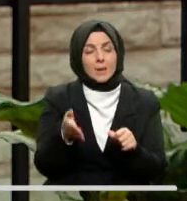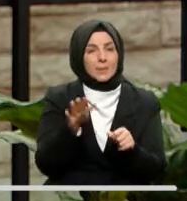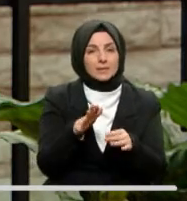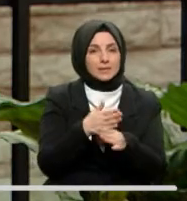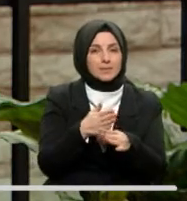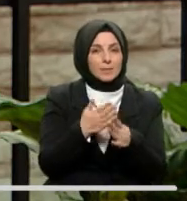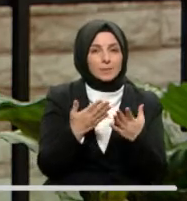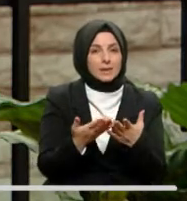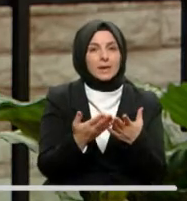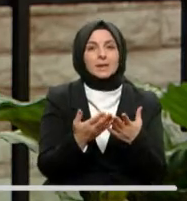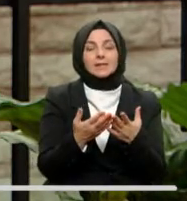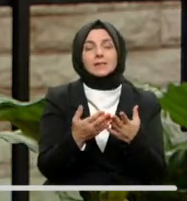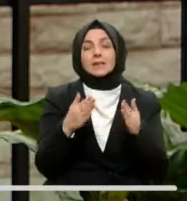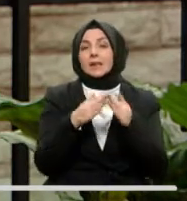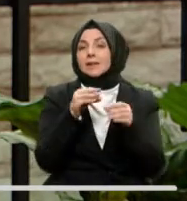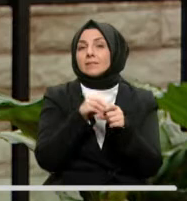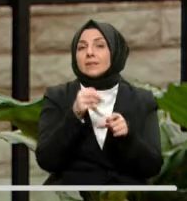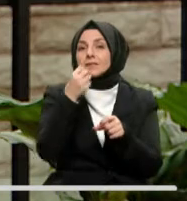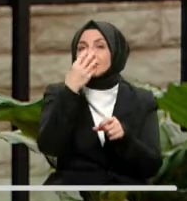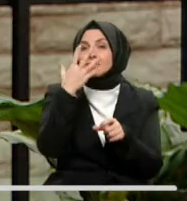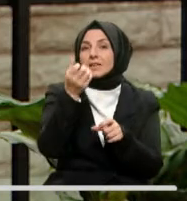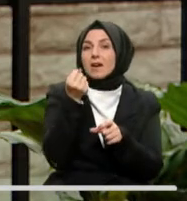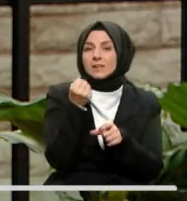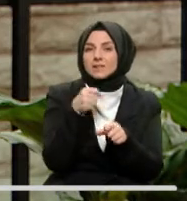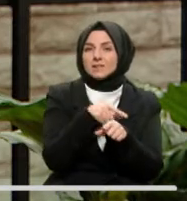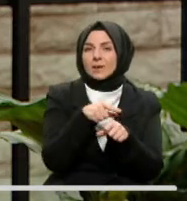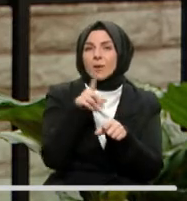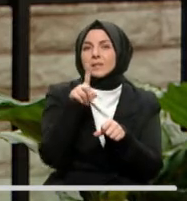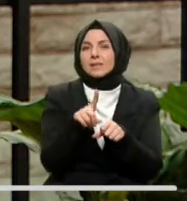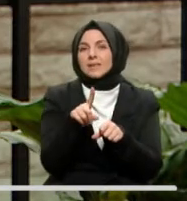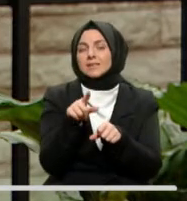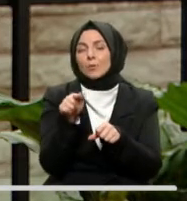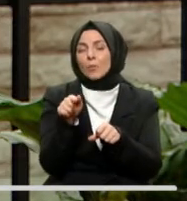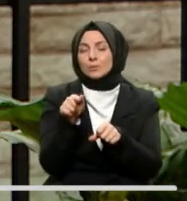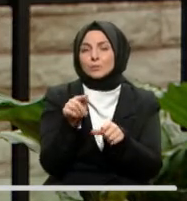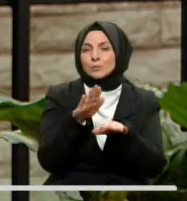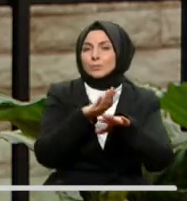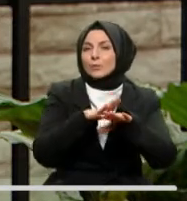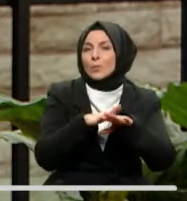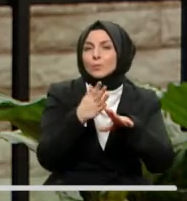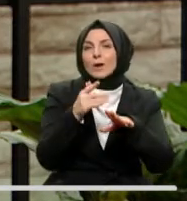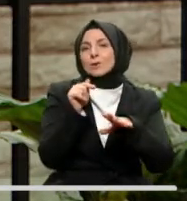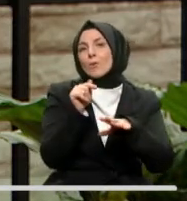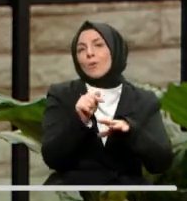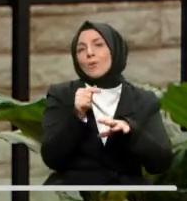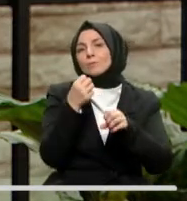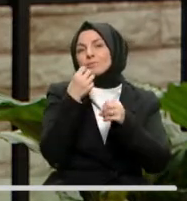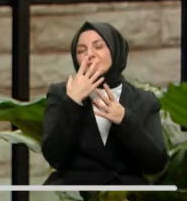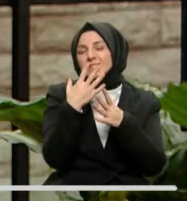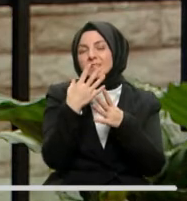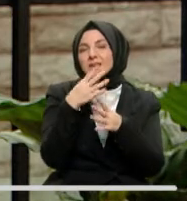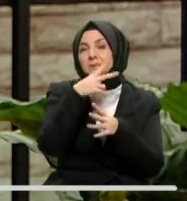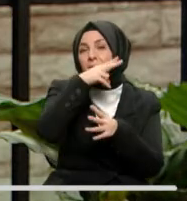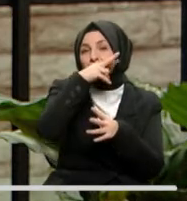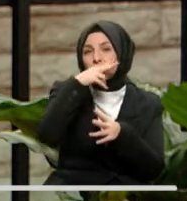çıkı aldığı zaman özetleyecek bir aldığı zaman ilk Dokunuş koku Ondan sonra yaprağı kullarınız dekoratif yapraklar var